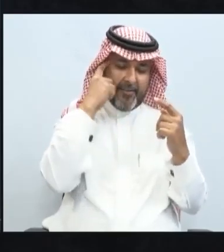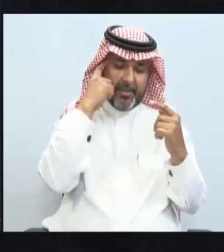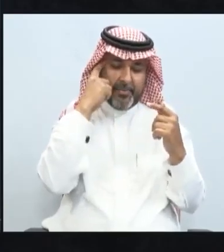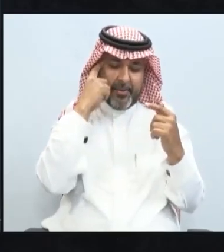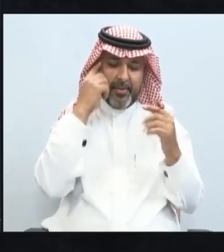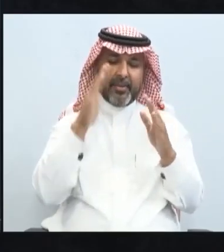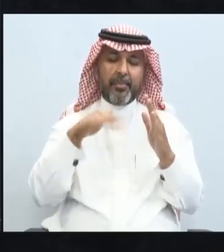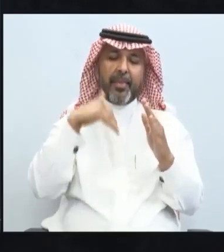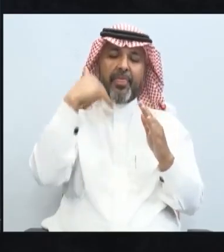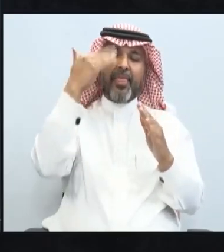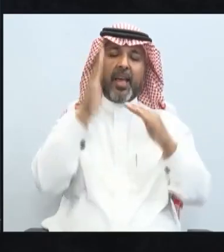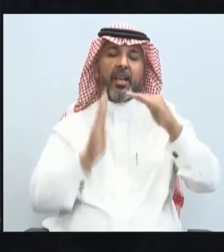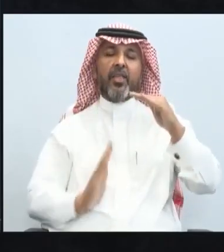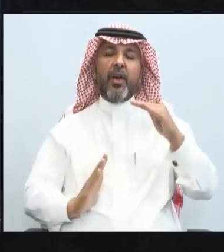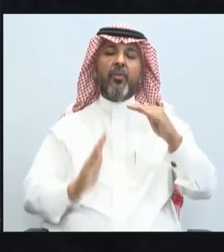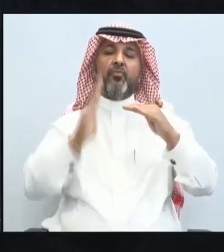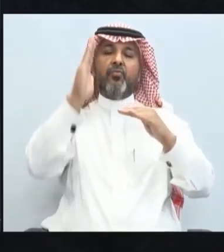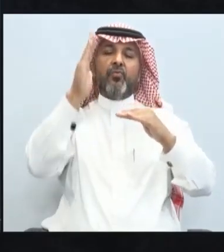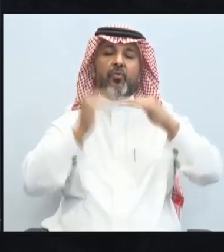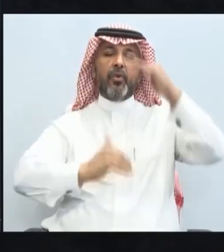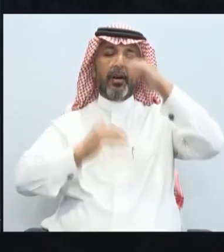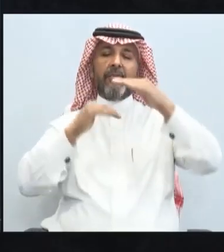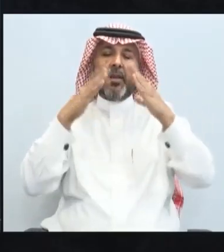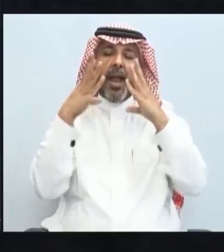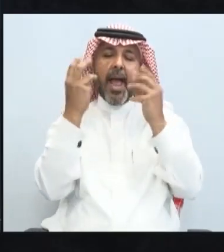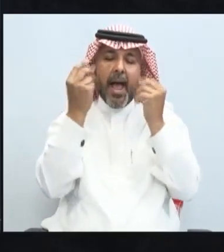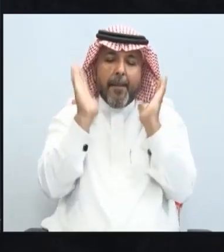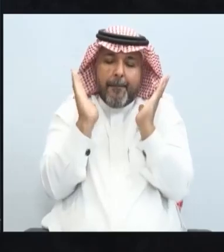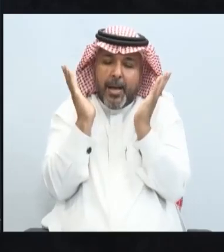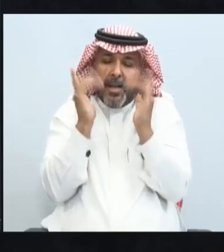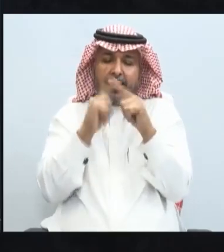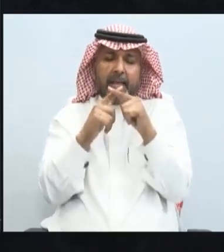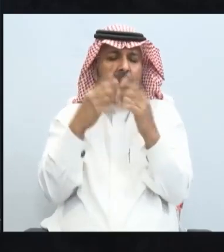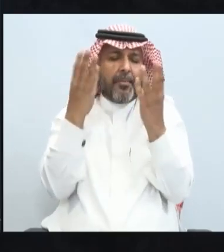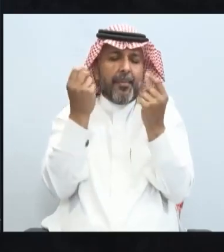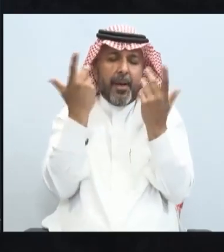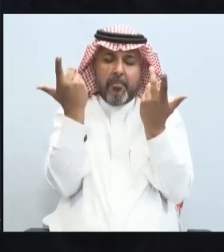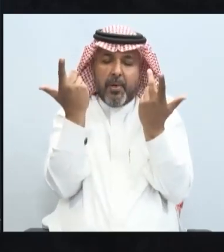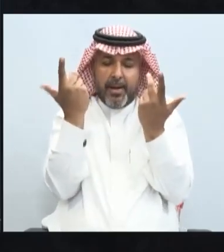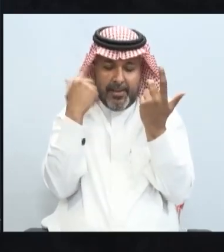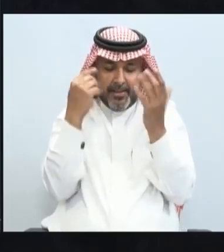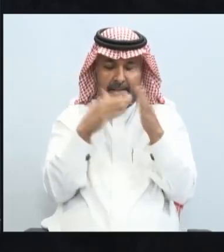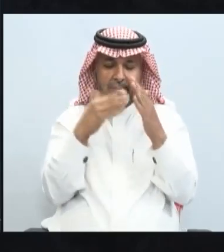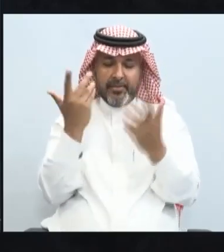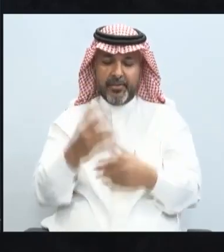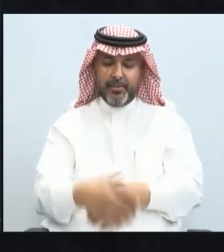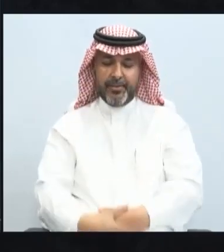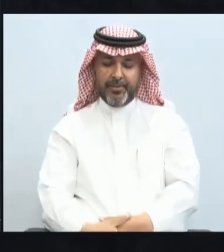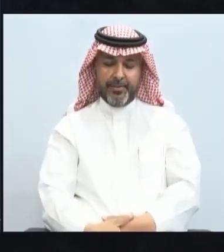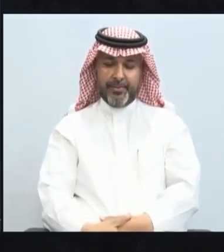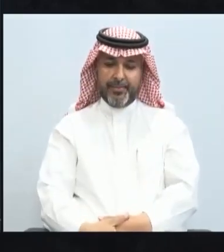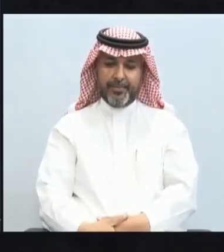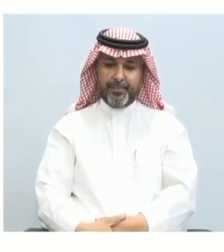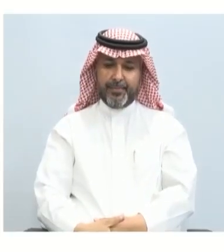نهايه انا ما اقدر اصيده بيكون ما لا نهايه سواء ضربته بنص ولا ضربته بواحد ولا ضربته بخمسه ولا ضربته هو ما لا نهايه